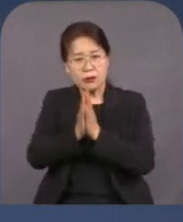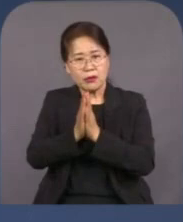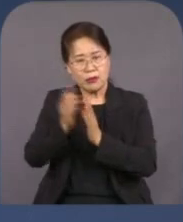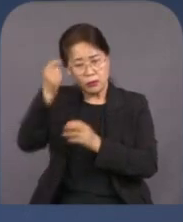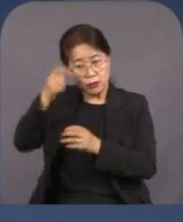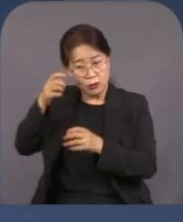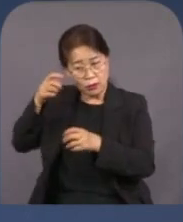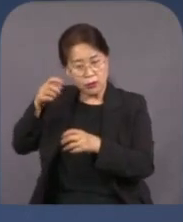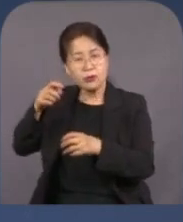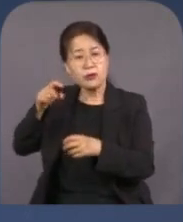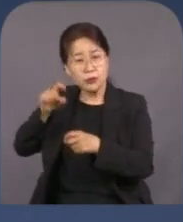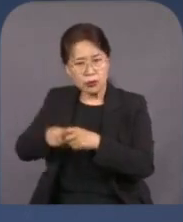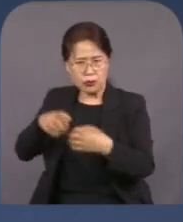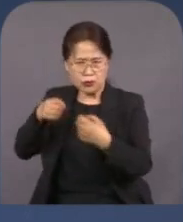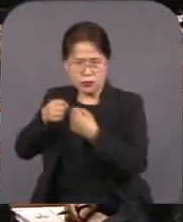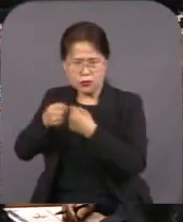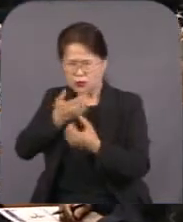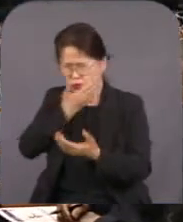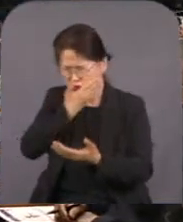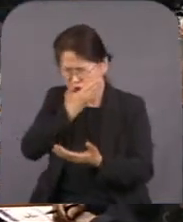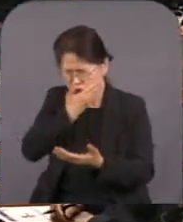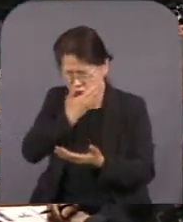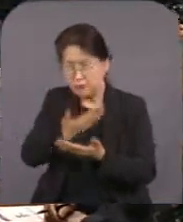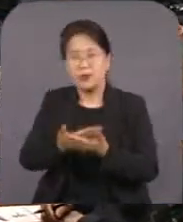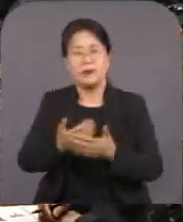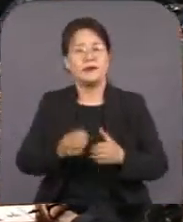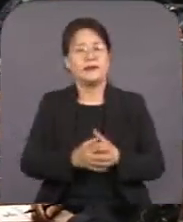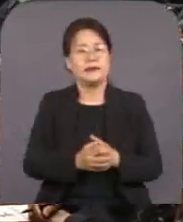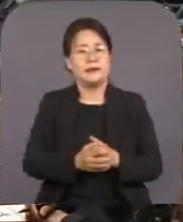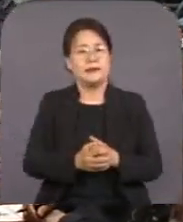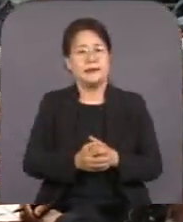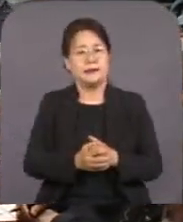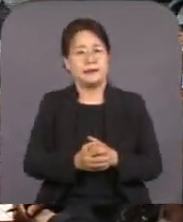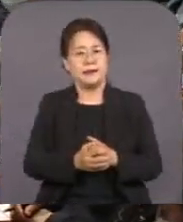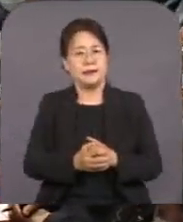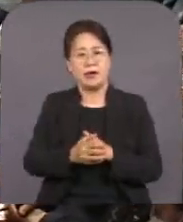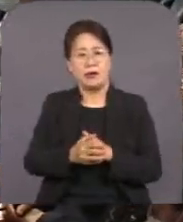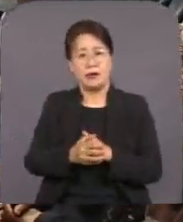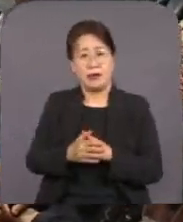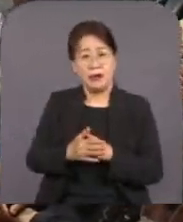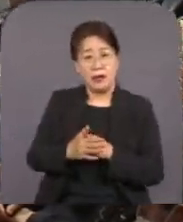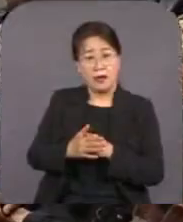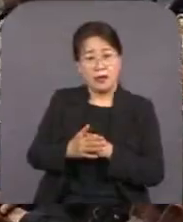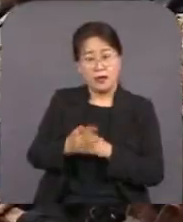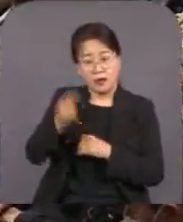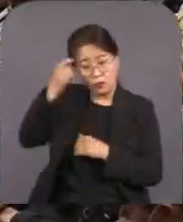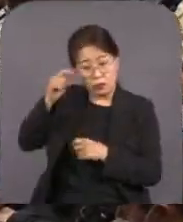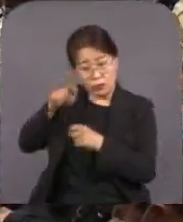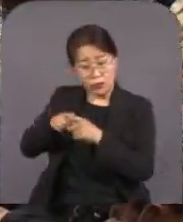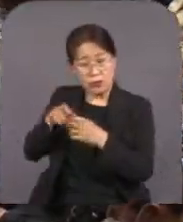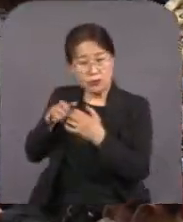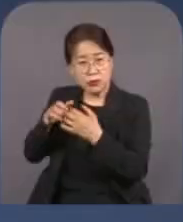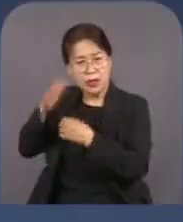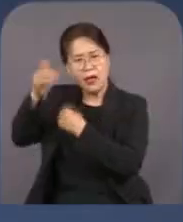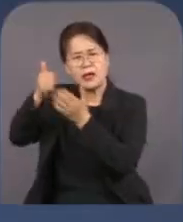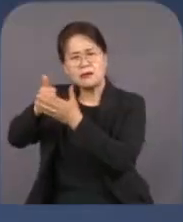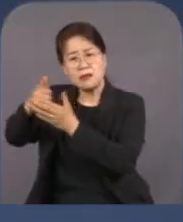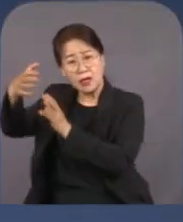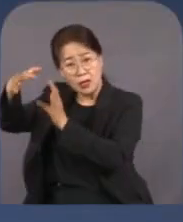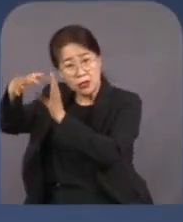전쟁의 핵심입니다 영적 전쟁은요 하나님께 속한 전쟁입니다 그러므로